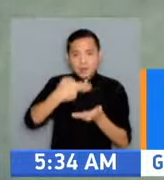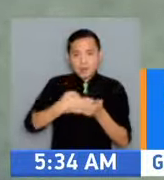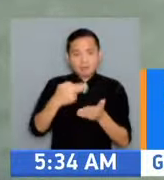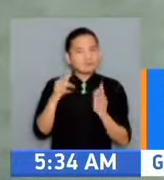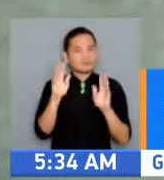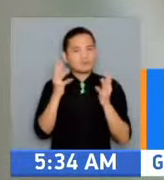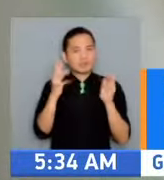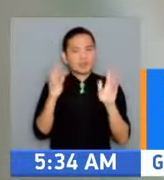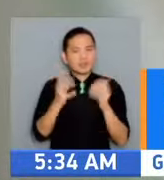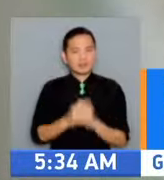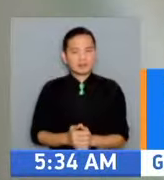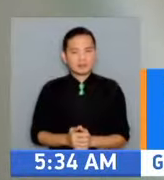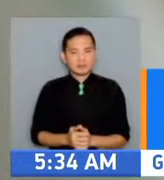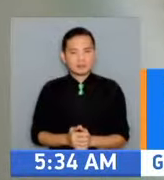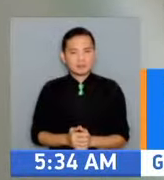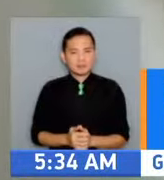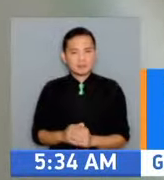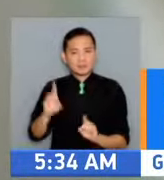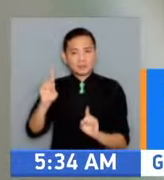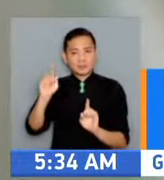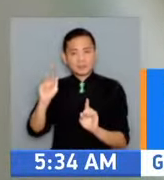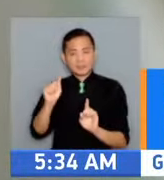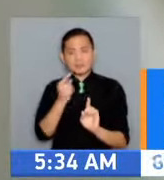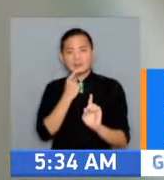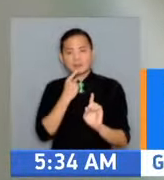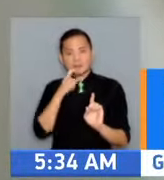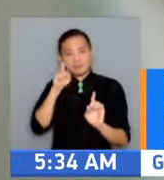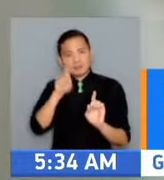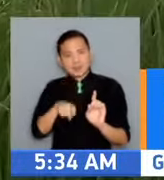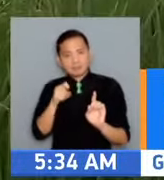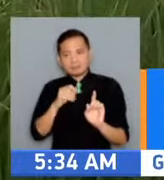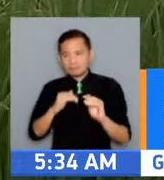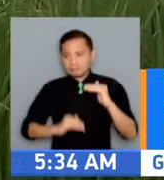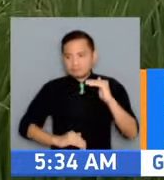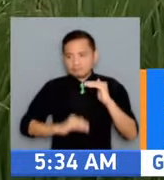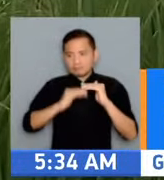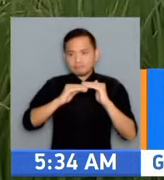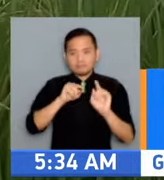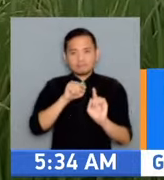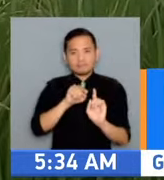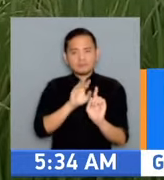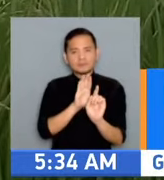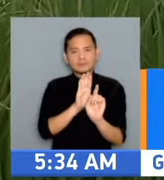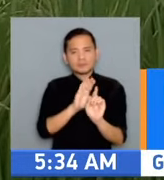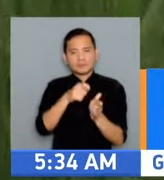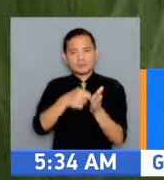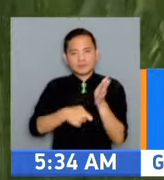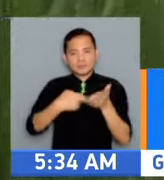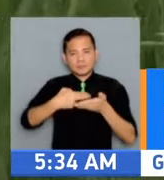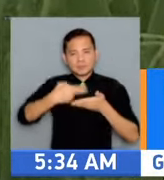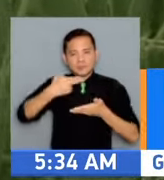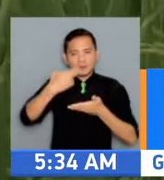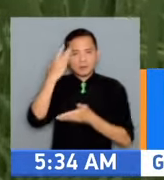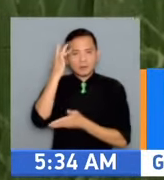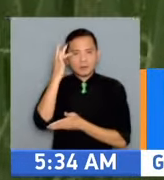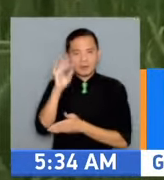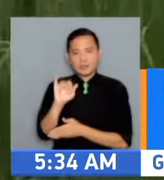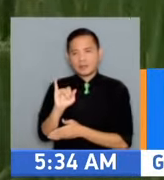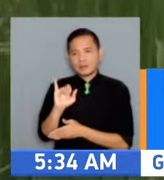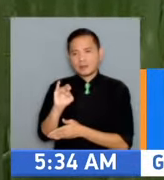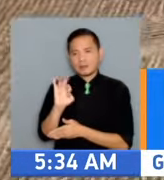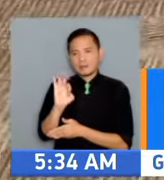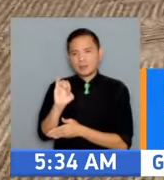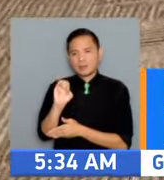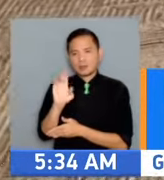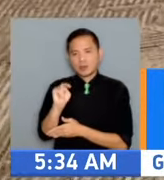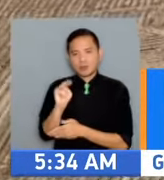ibalik ang price ceiling sa bigas ngayong bumilis ang inflation. Nitong Marso, nasa 24.4% ay tinaas ng rise